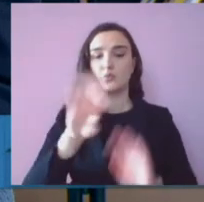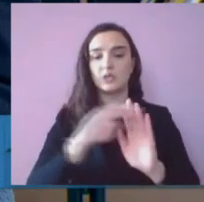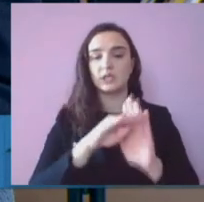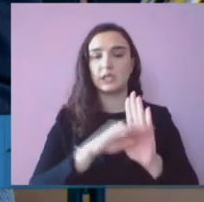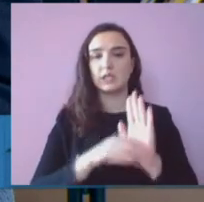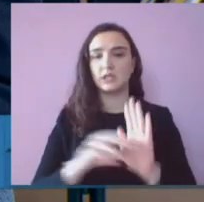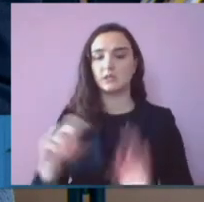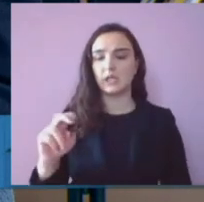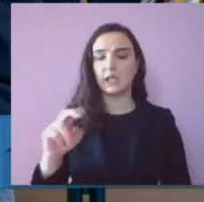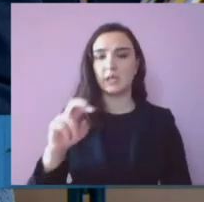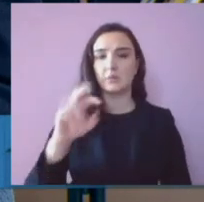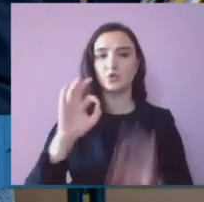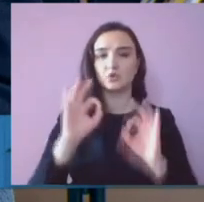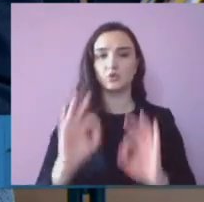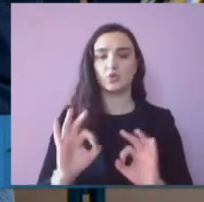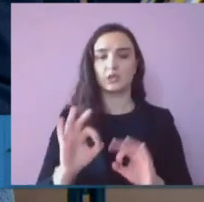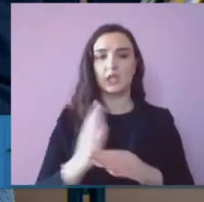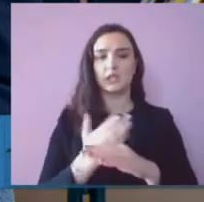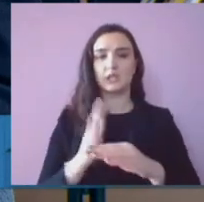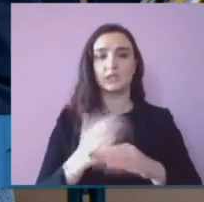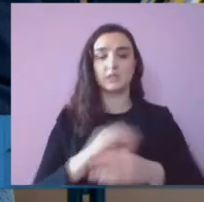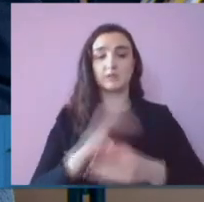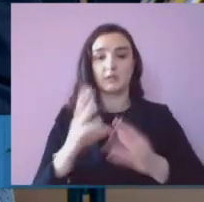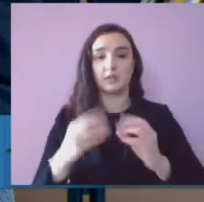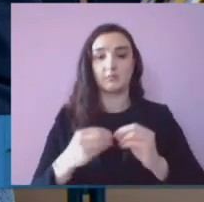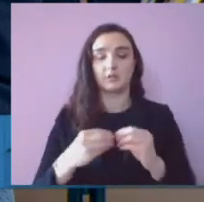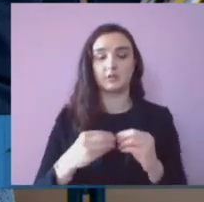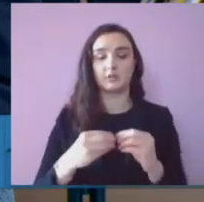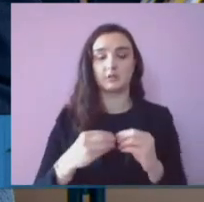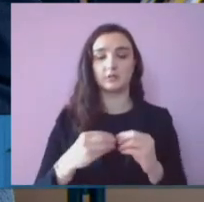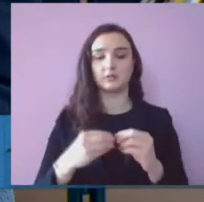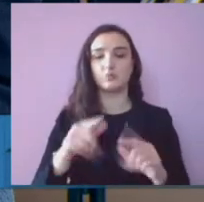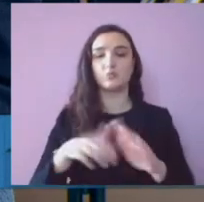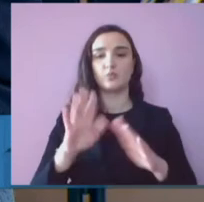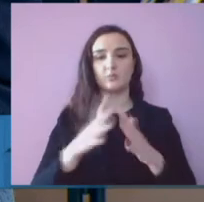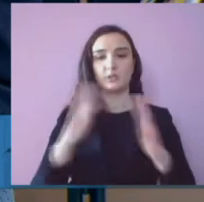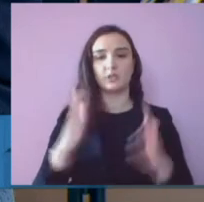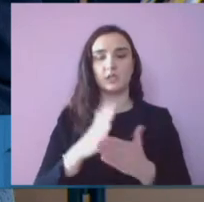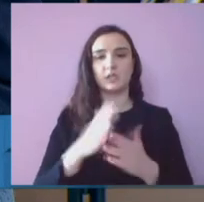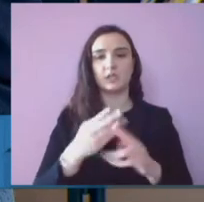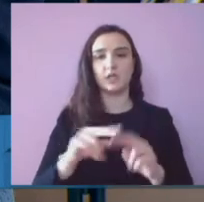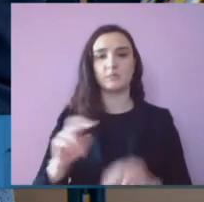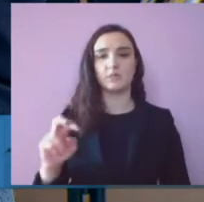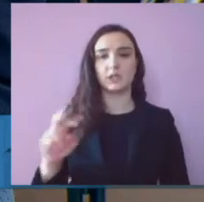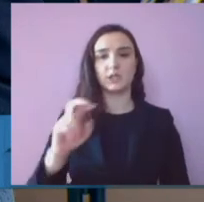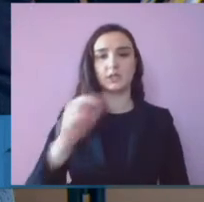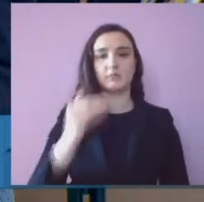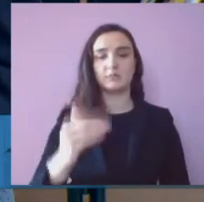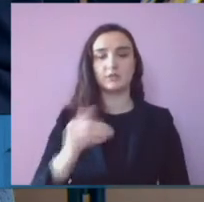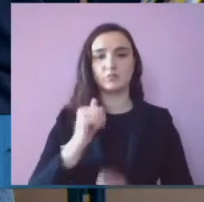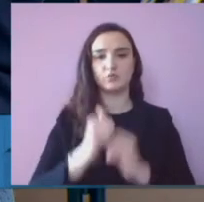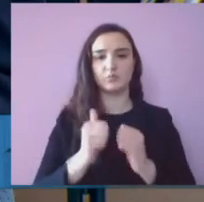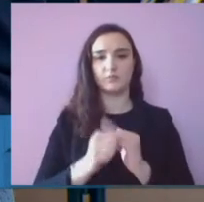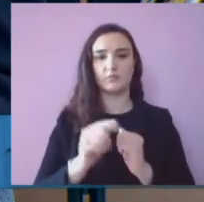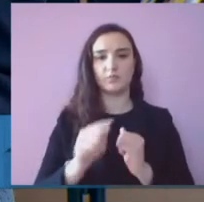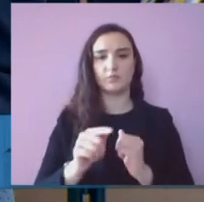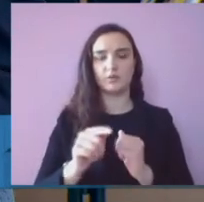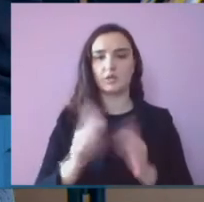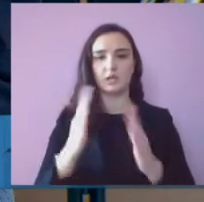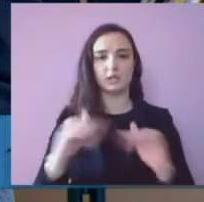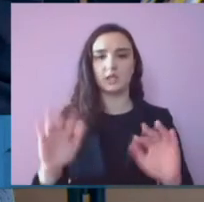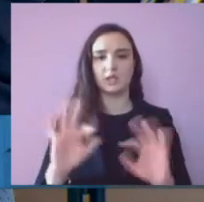კარგად დაანაწილებს უყოლას, მით მეტია ამ კიბის მუდმივობა. არ დაინგრევა